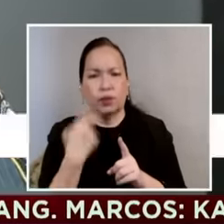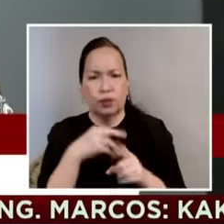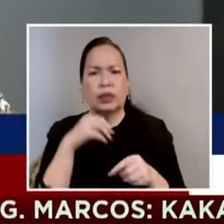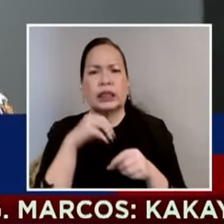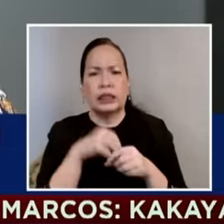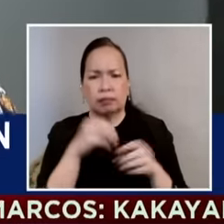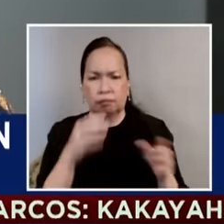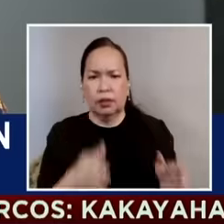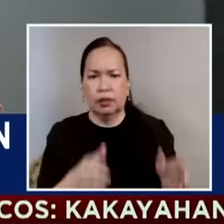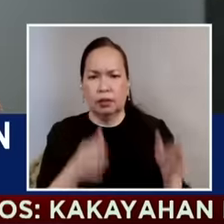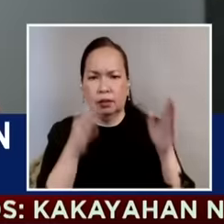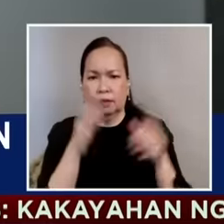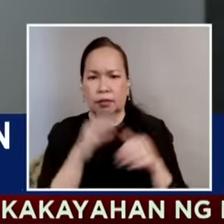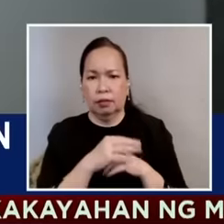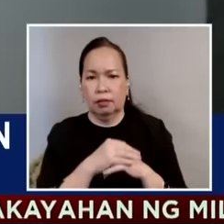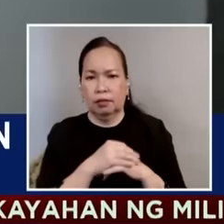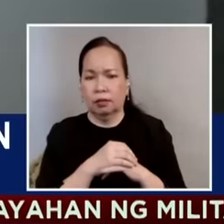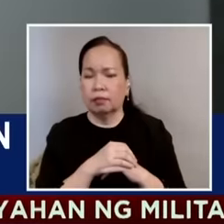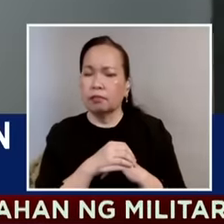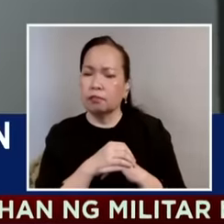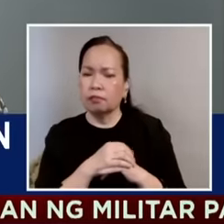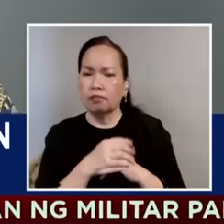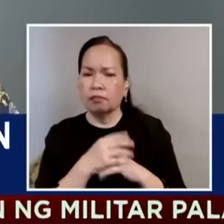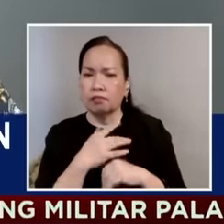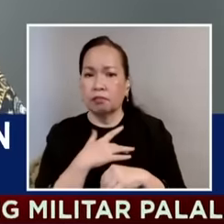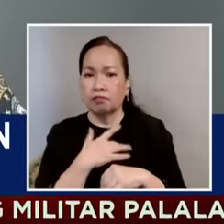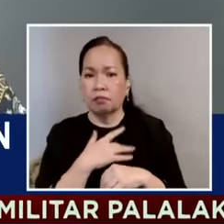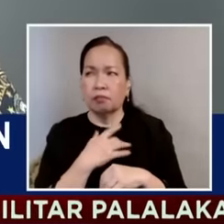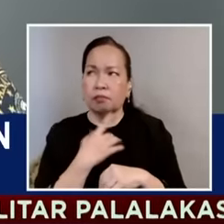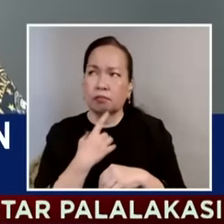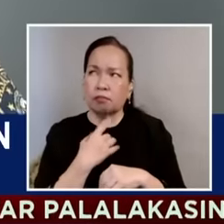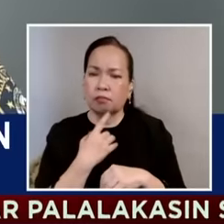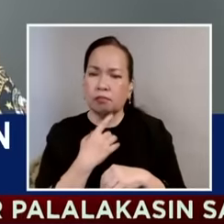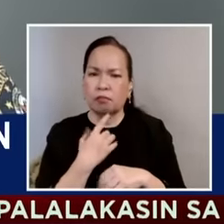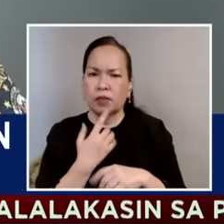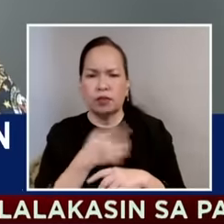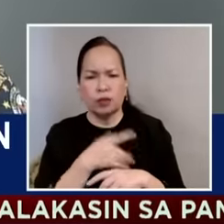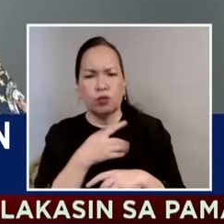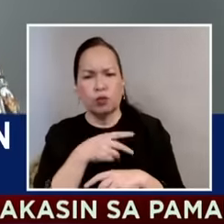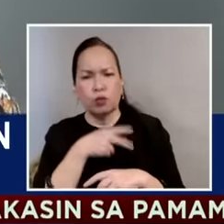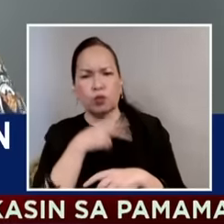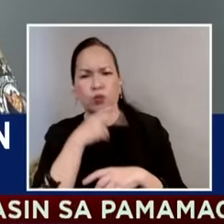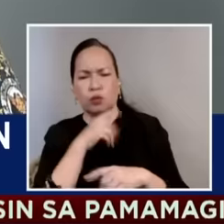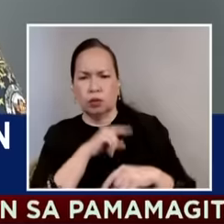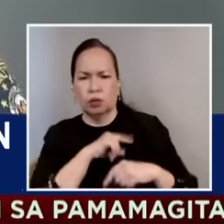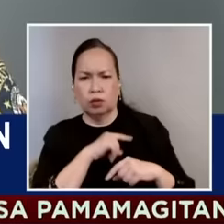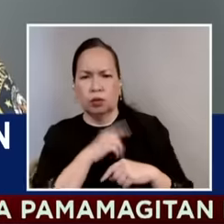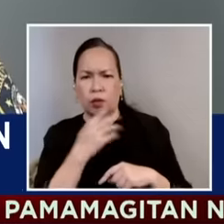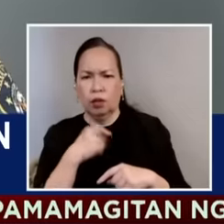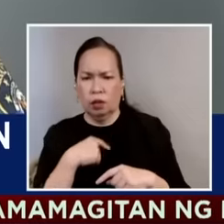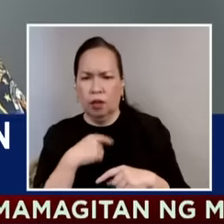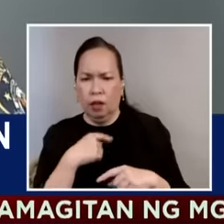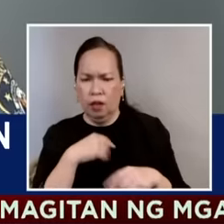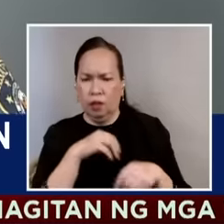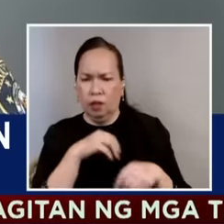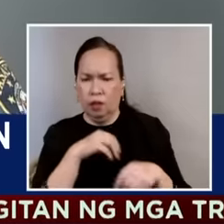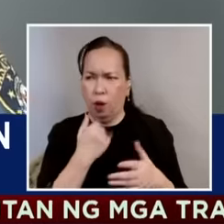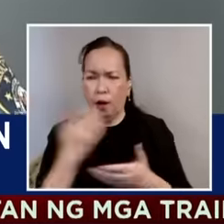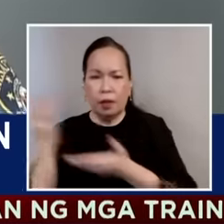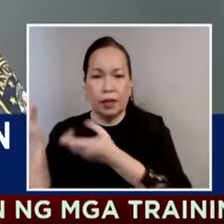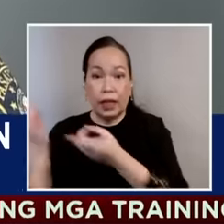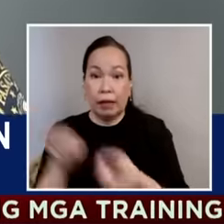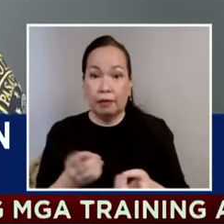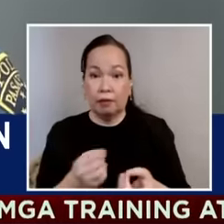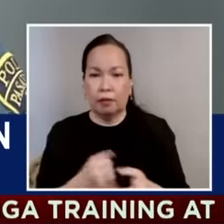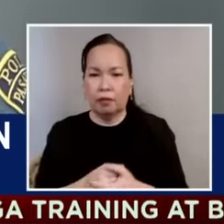building. So maybe it caused suspicion dun sa guard kasi may pagkain naman sa loob eh.